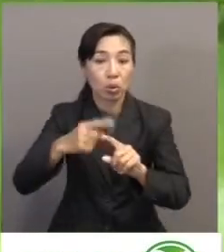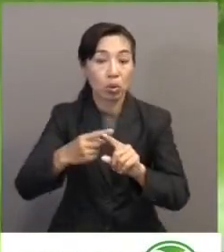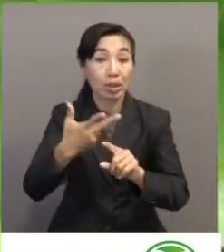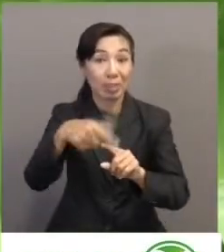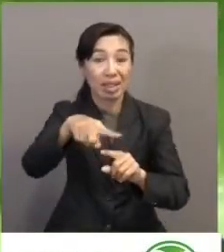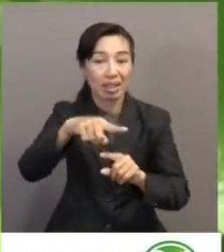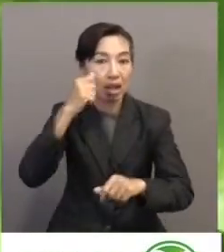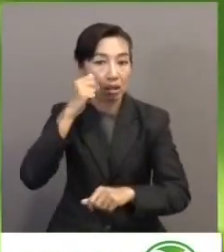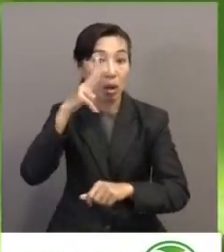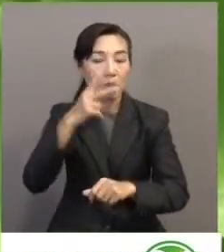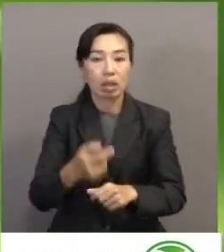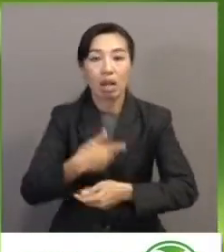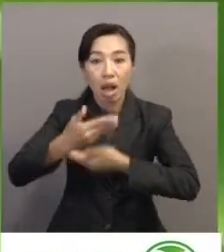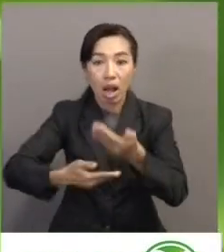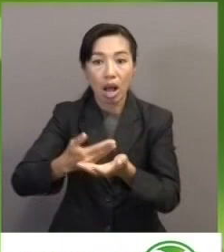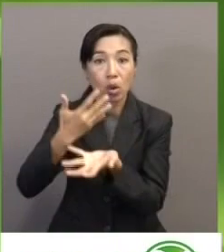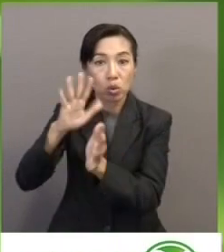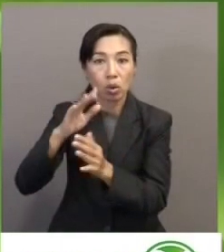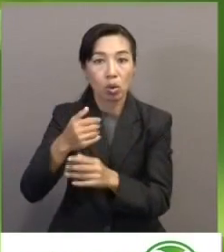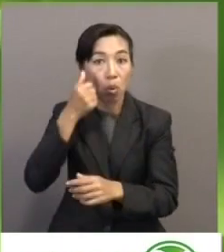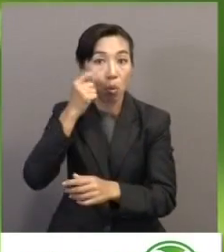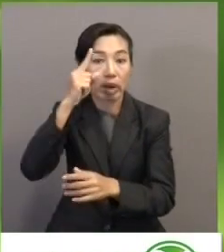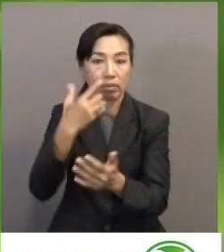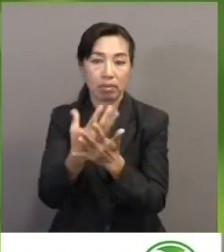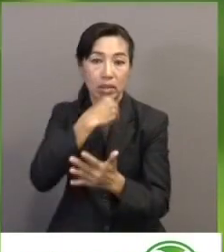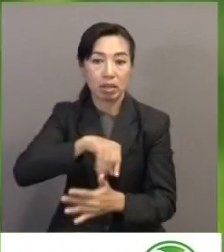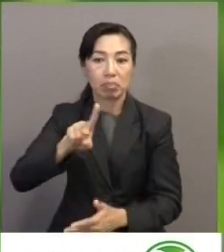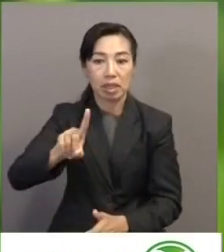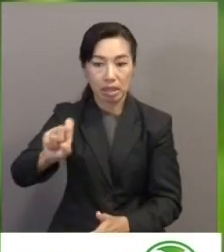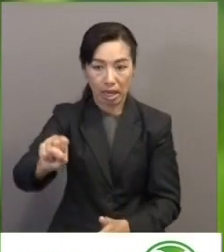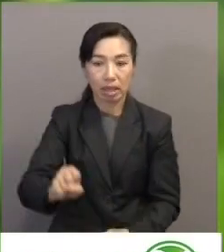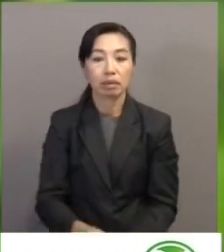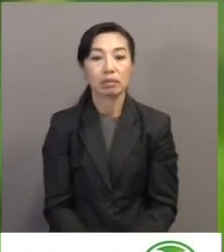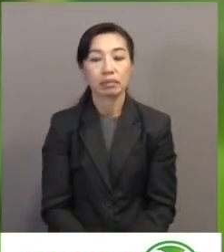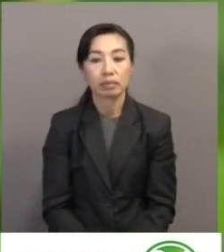งปลีกทั้งส่งตกวันละรวมแสนบาทเลยทีเดียว